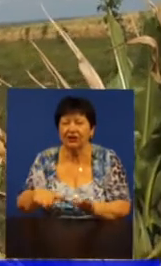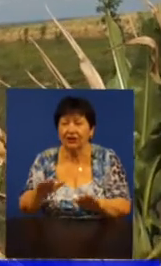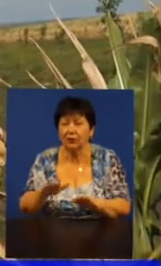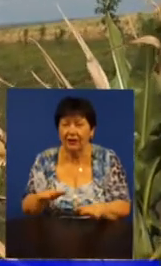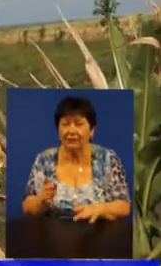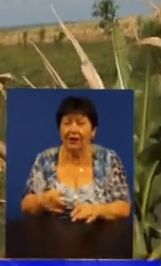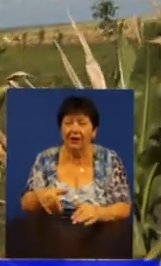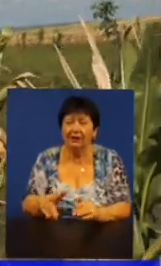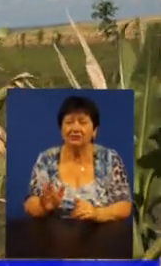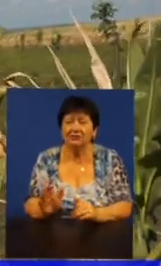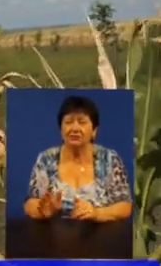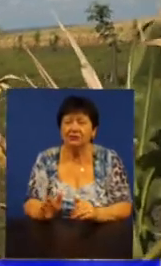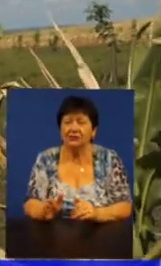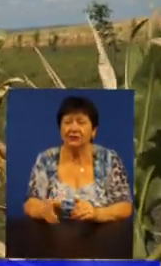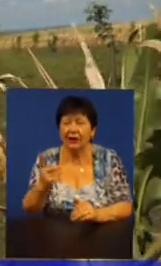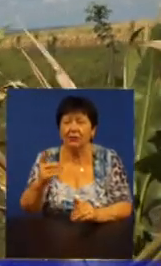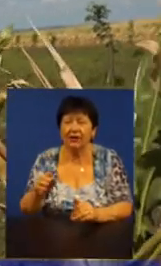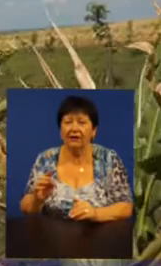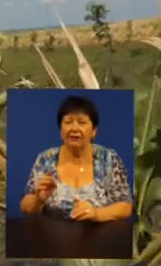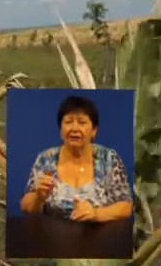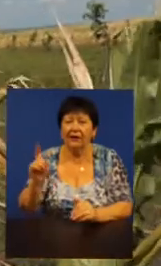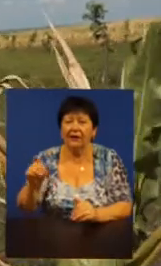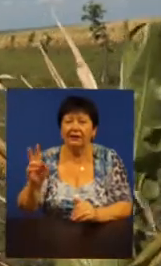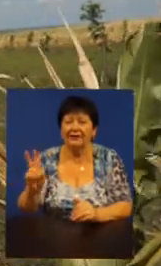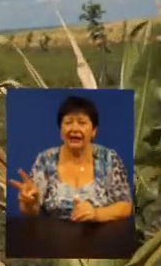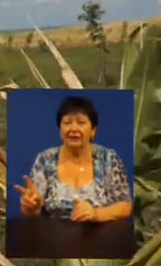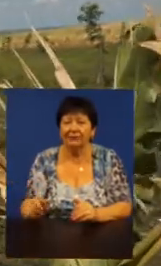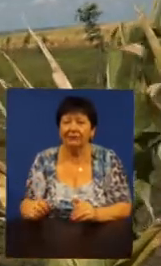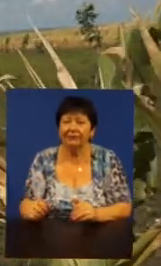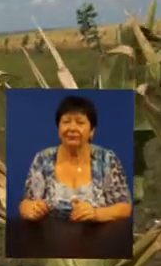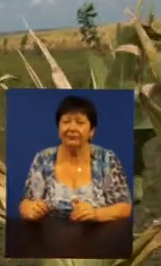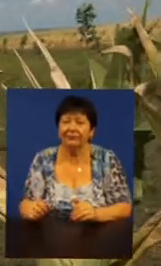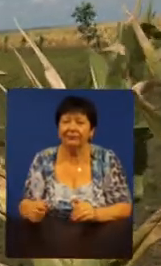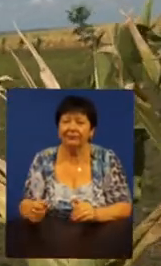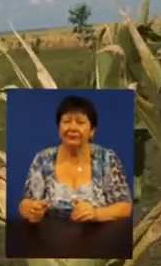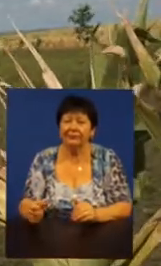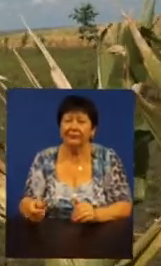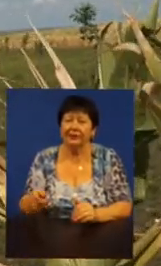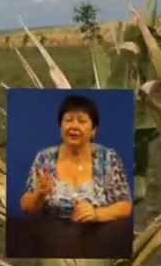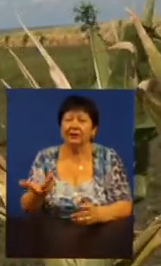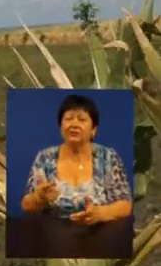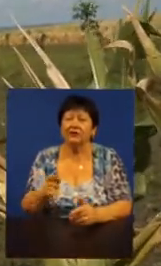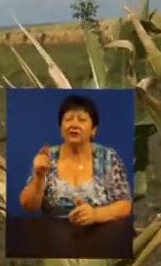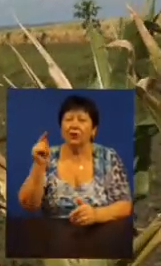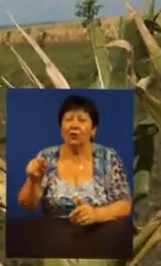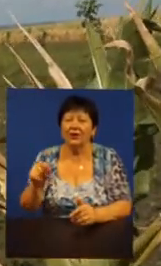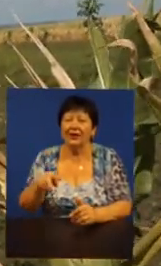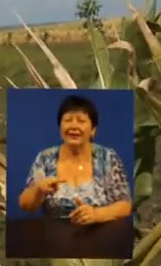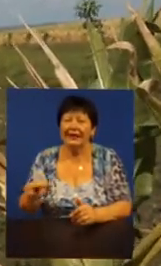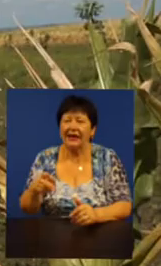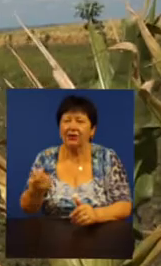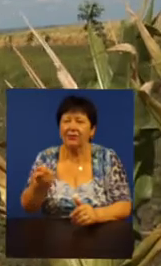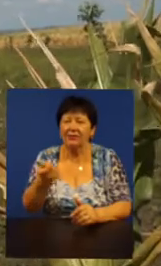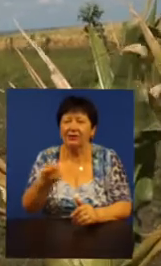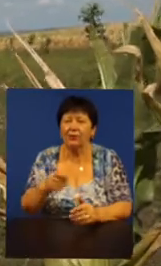la hectar. Deodată e 1000 de lei numai pe sămânță.